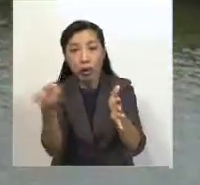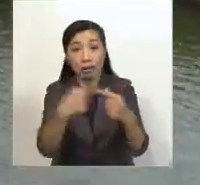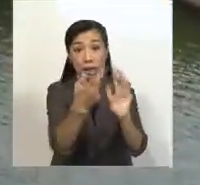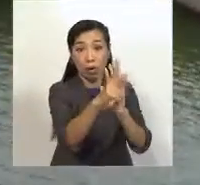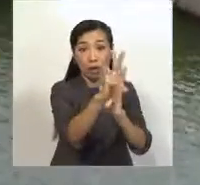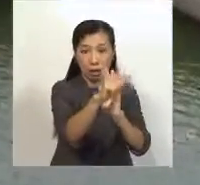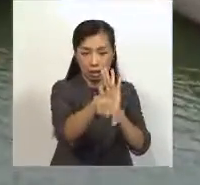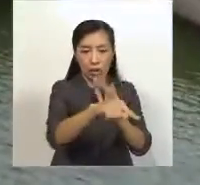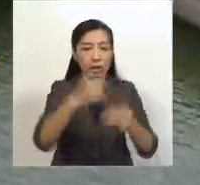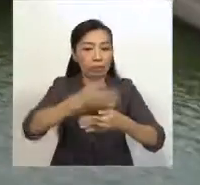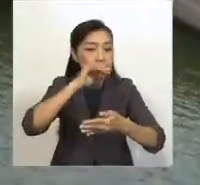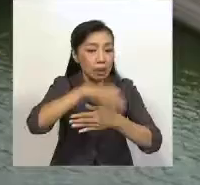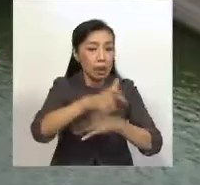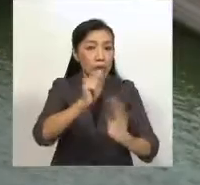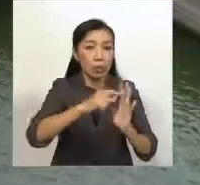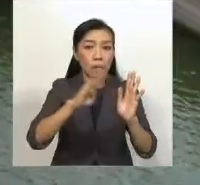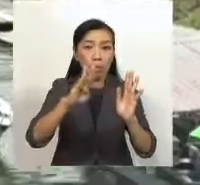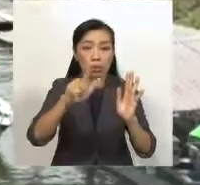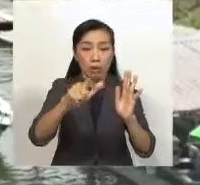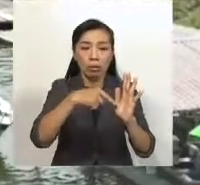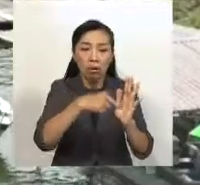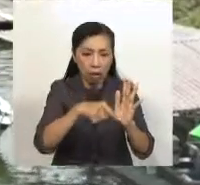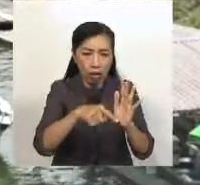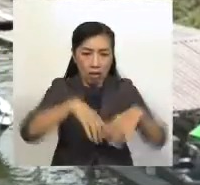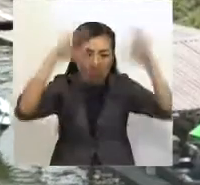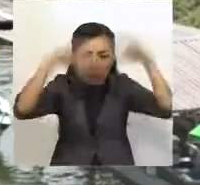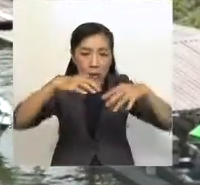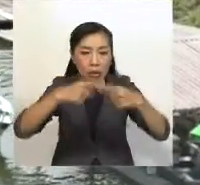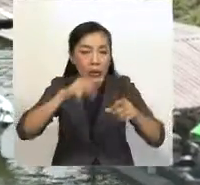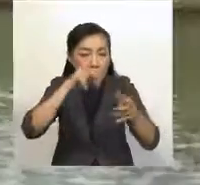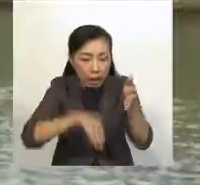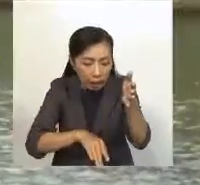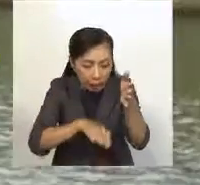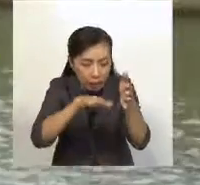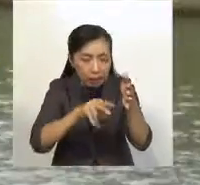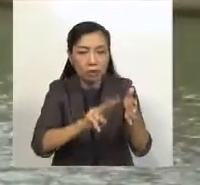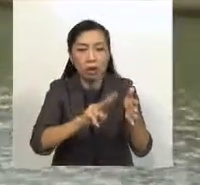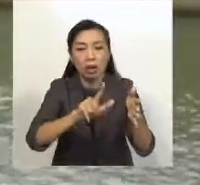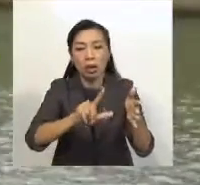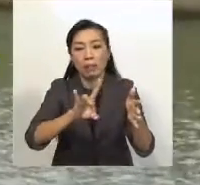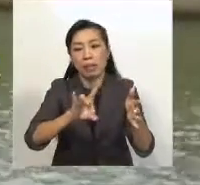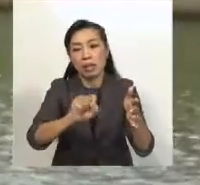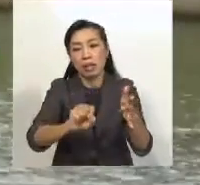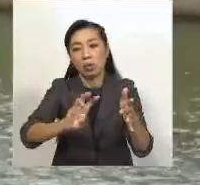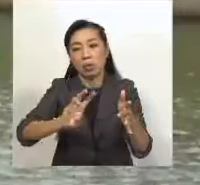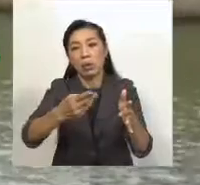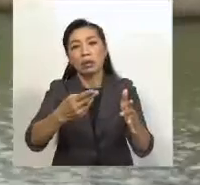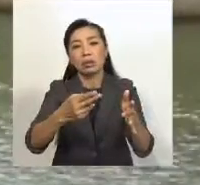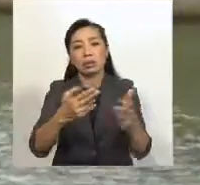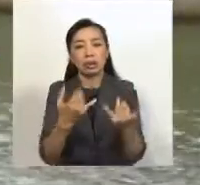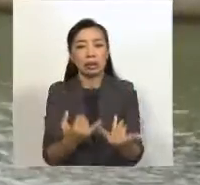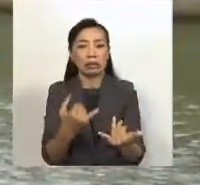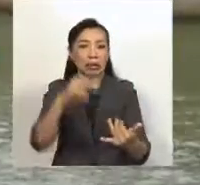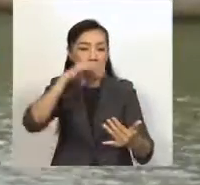แก่นค่ะแม้จะมีฝนตกลงมาแต่ว่าปริมาณน้ำไหลเข้าอ่างเนี่ยมีเพียง 2,860,000 ลูกบาศก์เมตรท